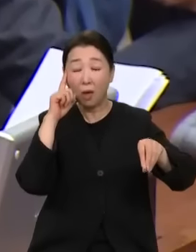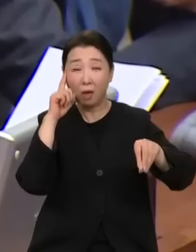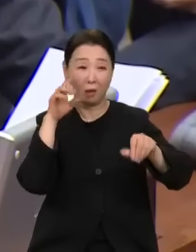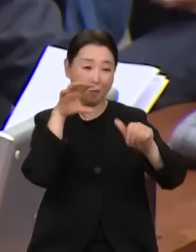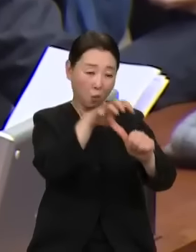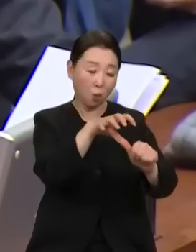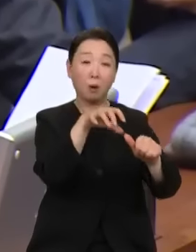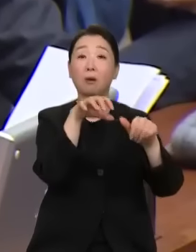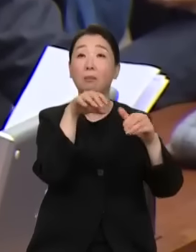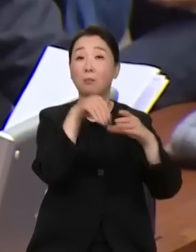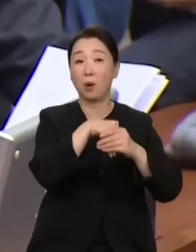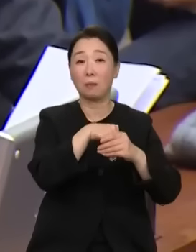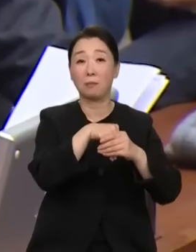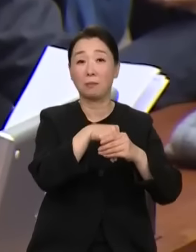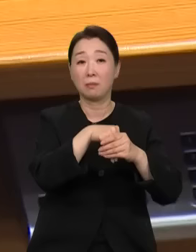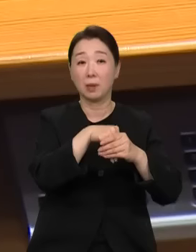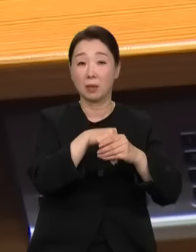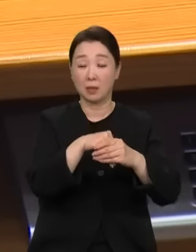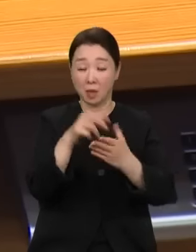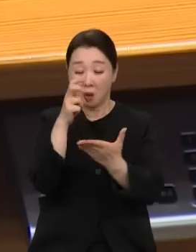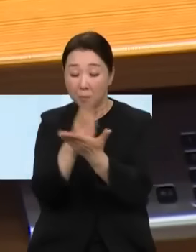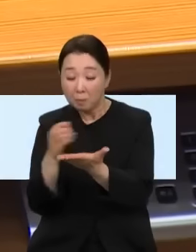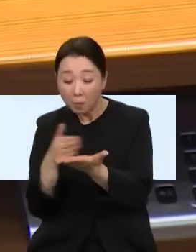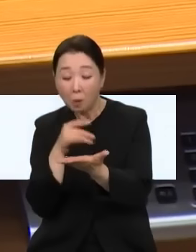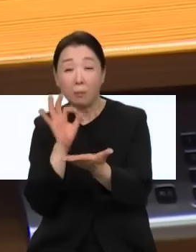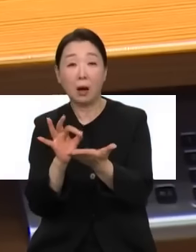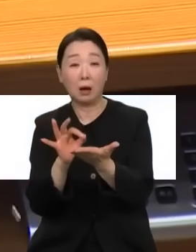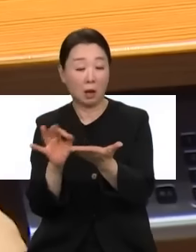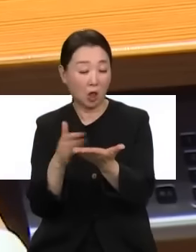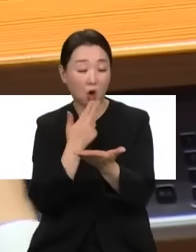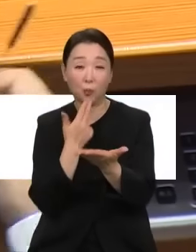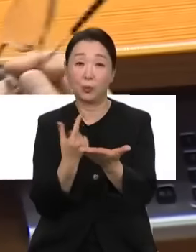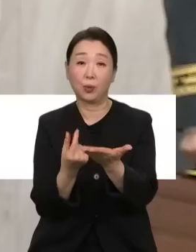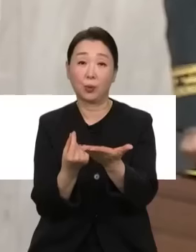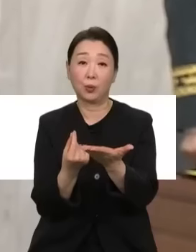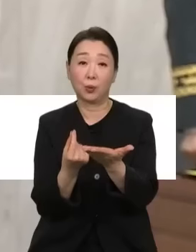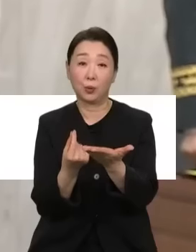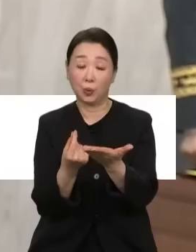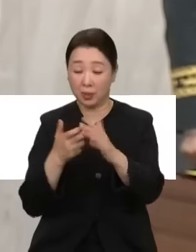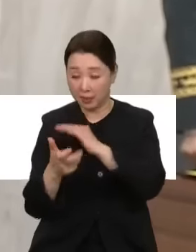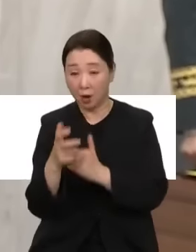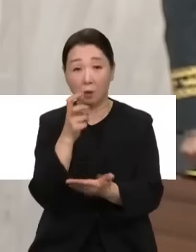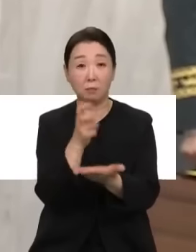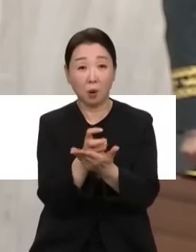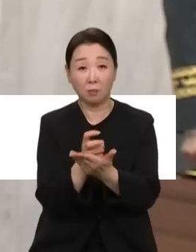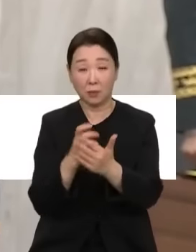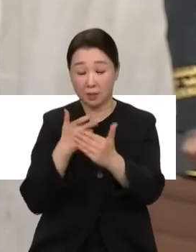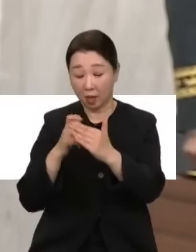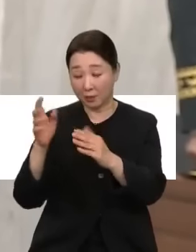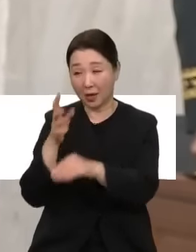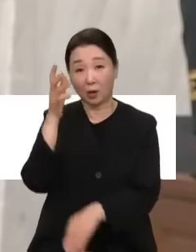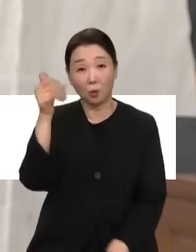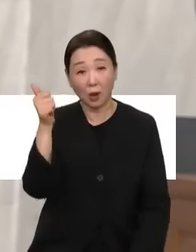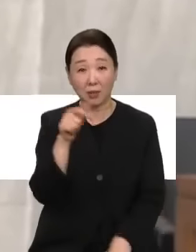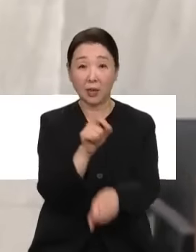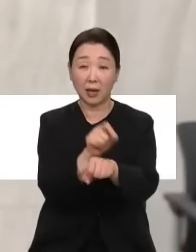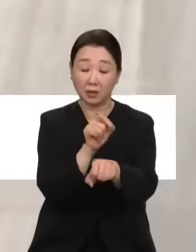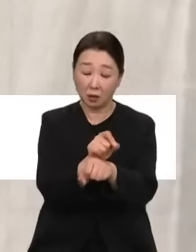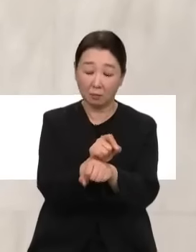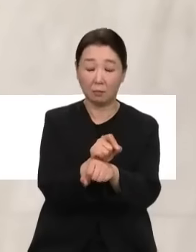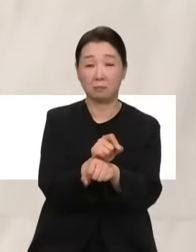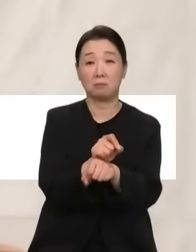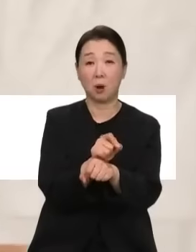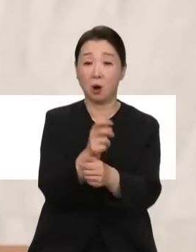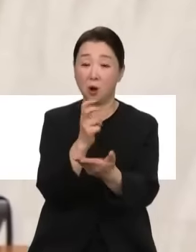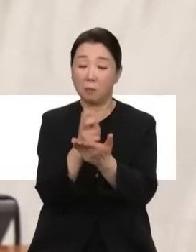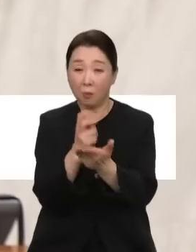담은 겁니다. 하지만 계엄법 어디에도 없는 내용입니다. 계엄법은 계엄사령관이 행정사무와 사법사무를